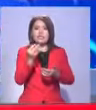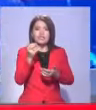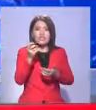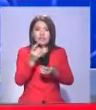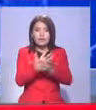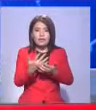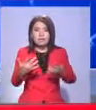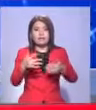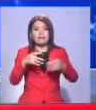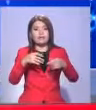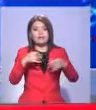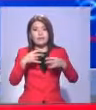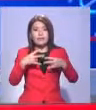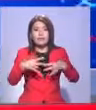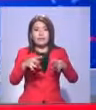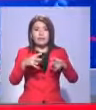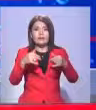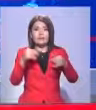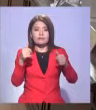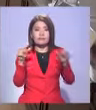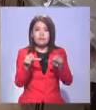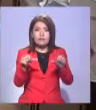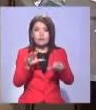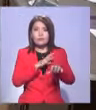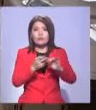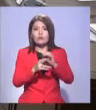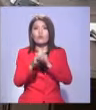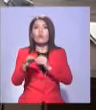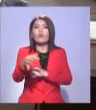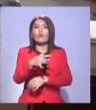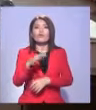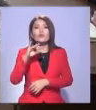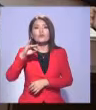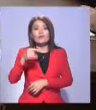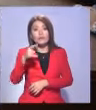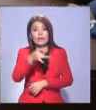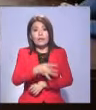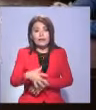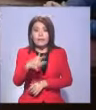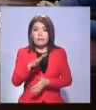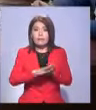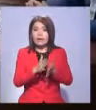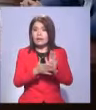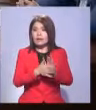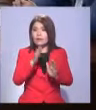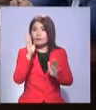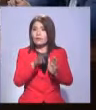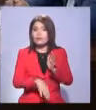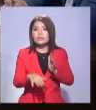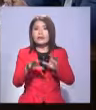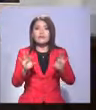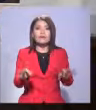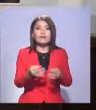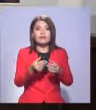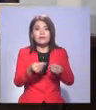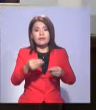дайын деген көрсеткішімен ауылдықтар келіспейді. Шаруалардың айтуынша, әсіресе облыстың оңтүстік аудандарындағы жағдай мәз емес. Көктемнен күзге дейін киіктен